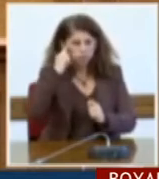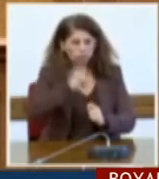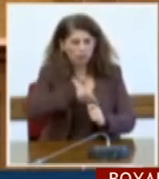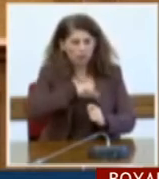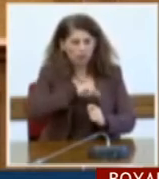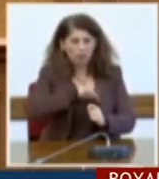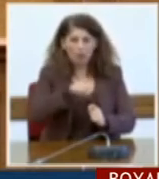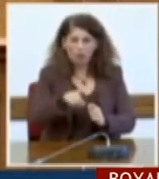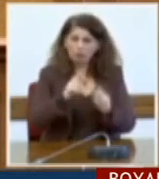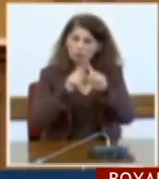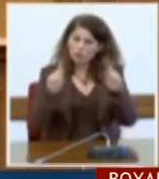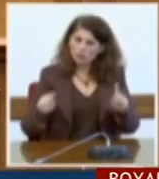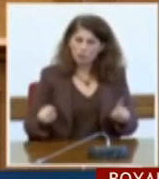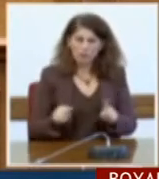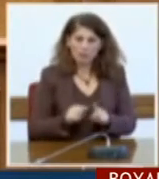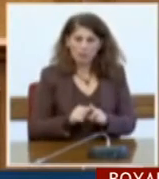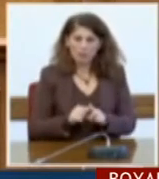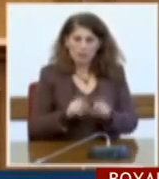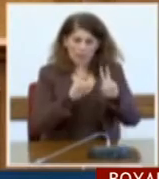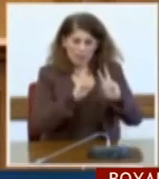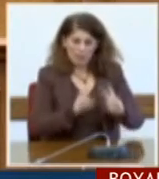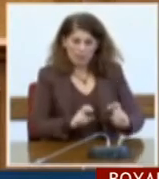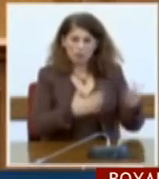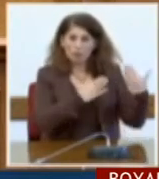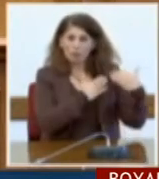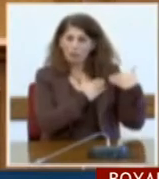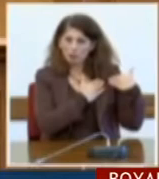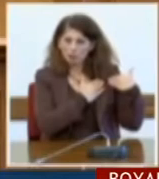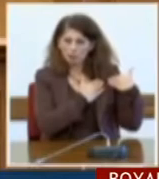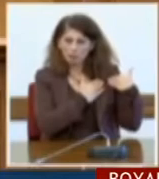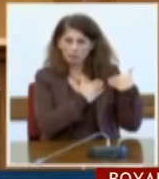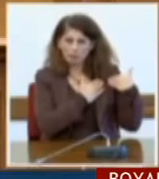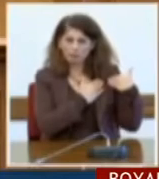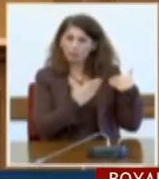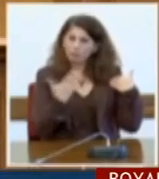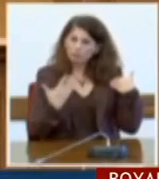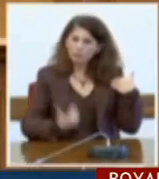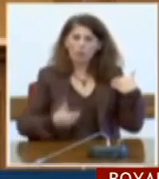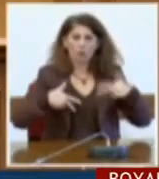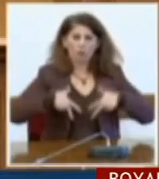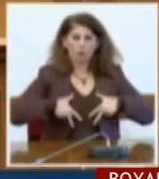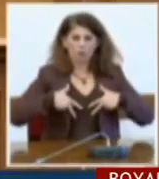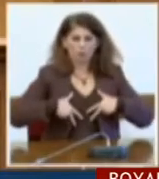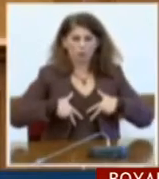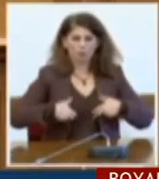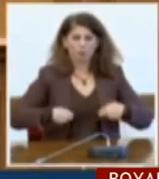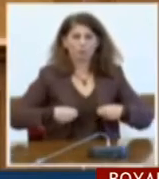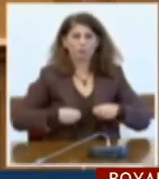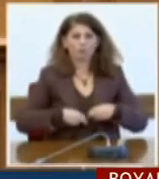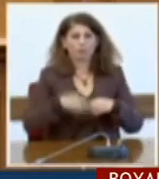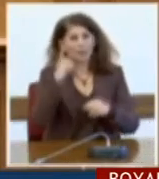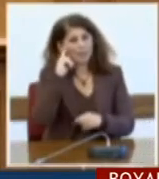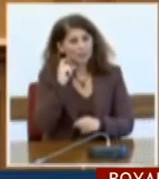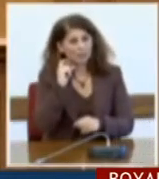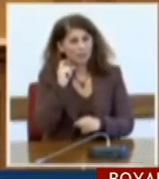στα πλαίσια των ελεγκτικών αρμοδιοτήτων που διαθέτει το Υπουργείο, να γνωρίζετε